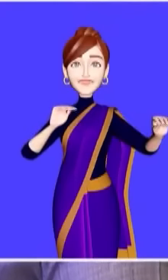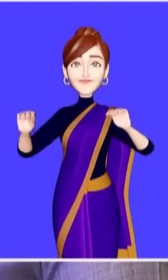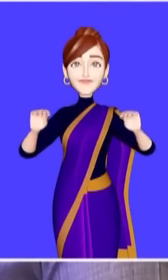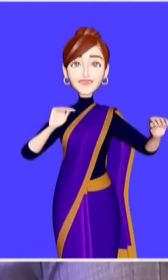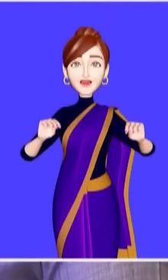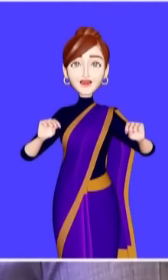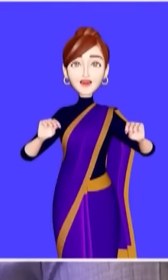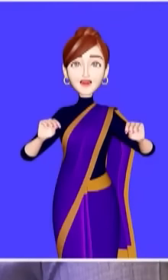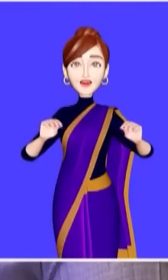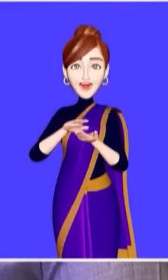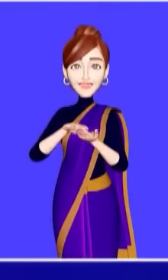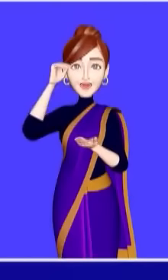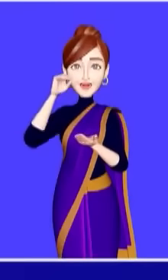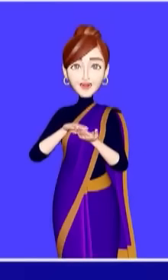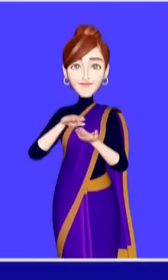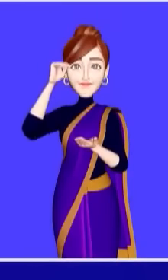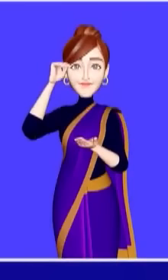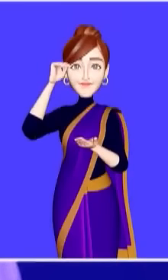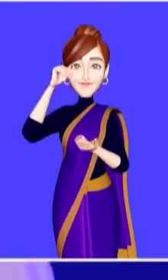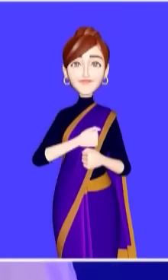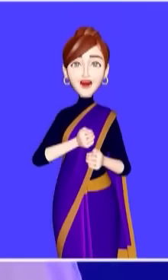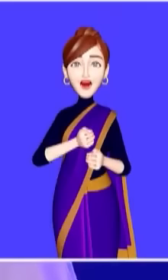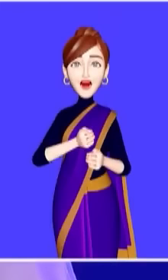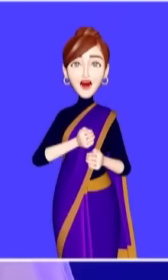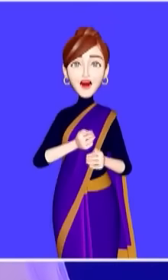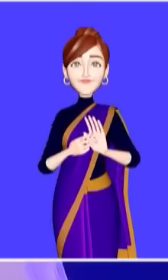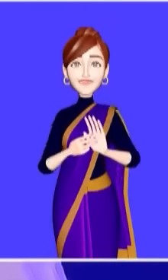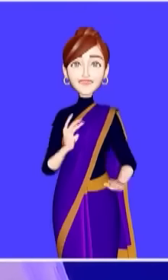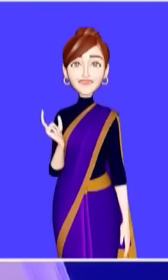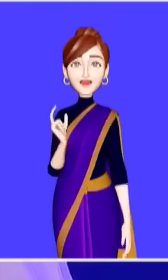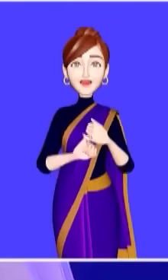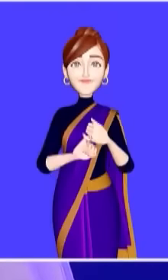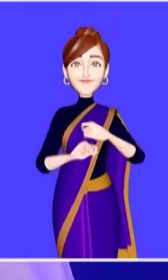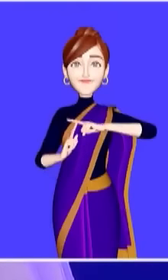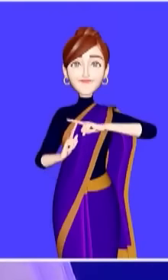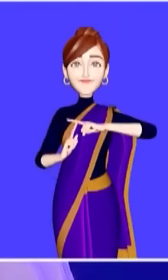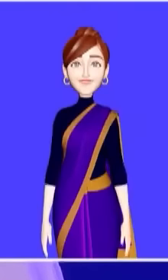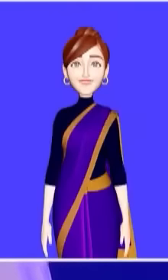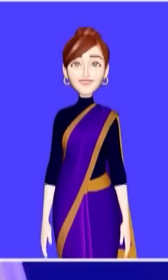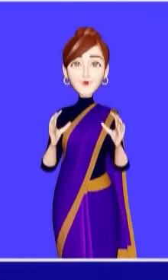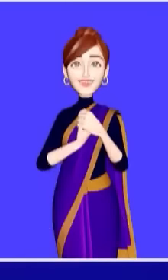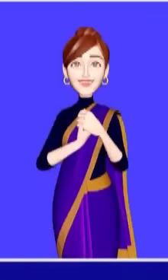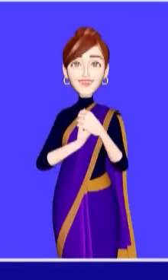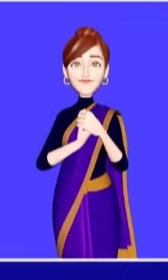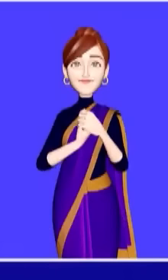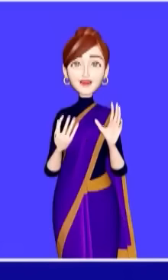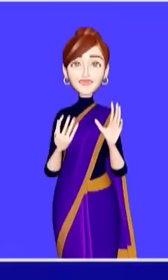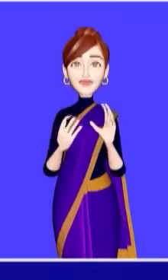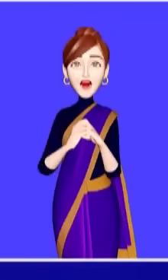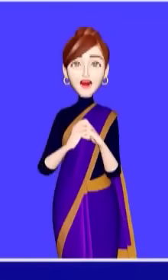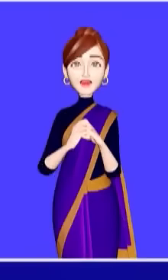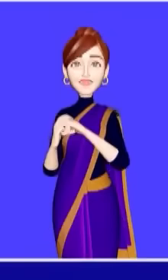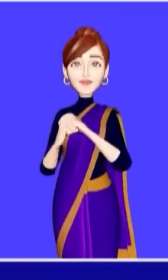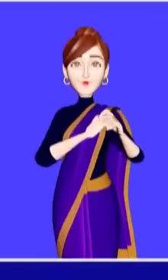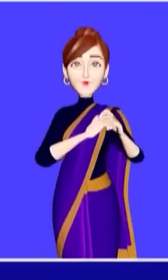फिजिकल वर्ल्ड में हम फूड पर न्यूट्रिशन लेबल्स देखते हैं